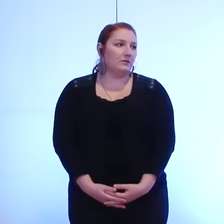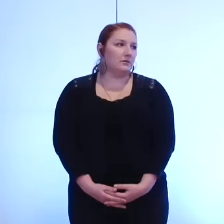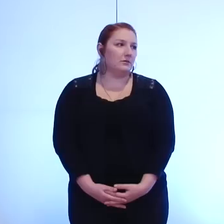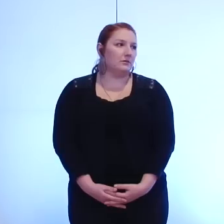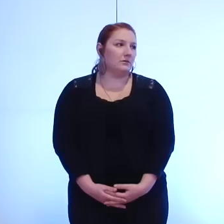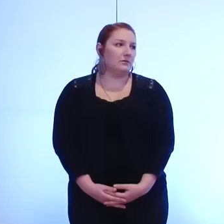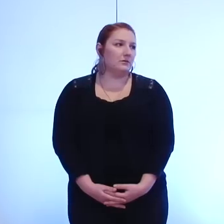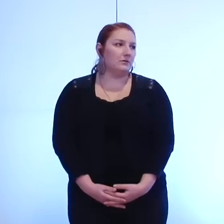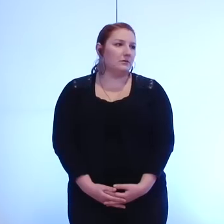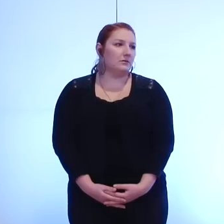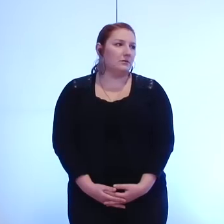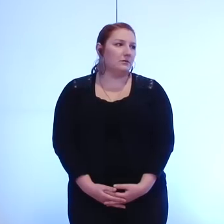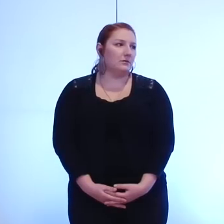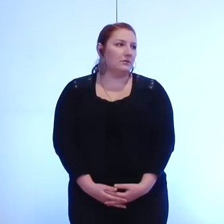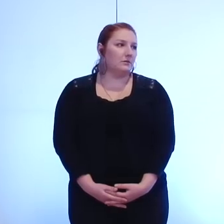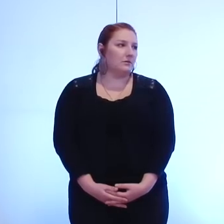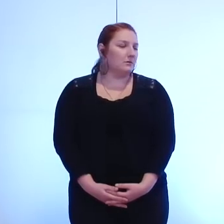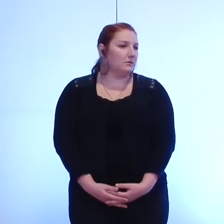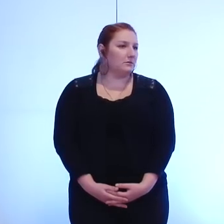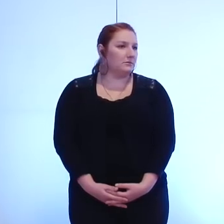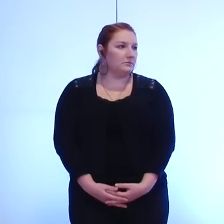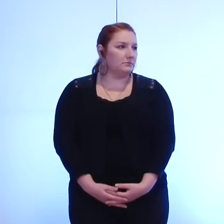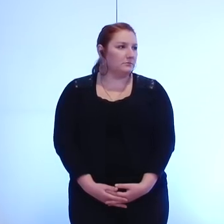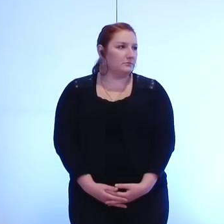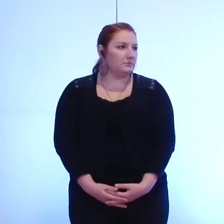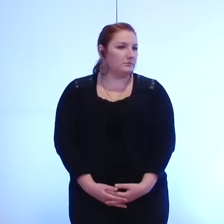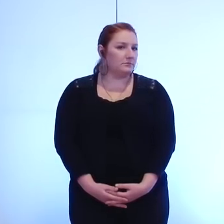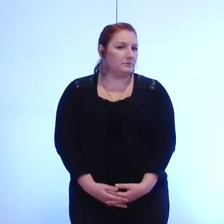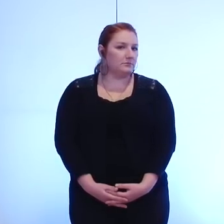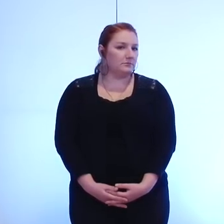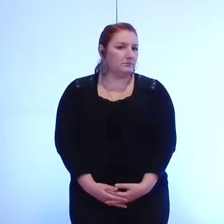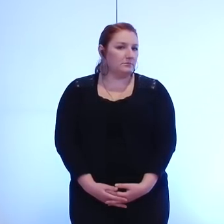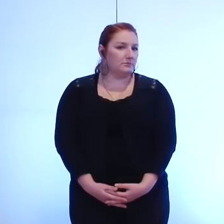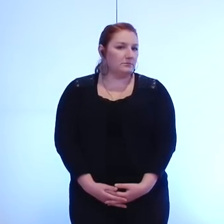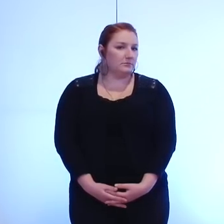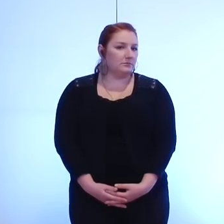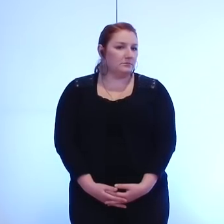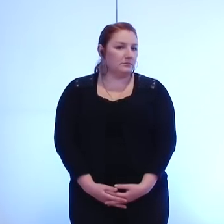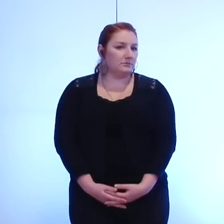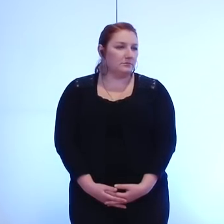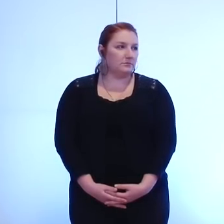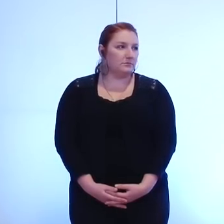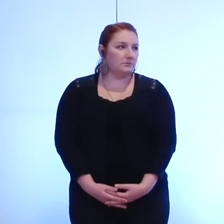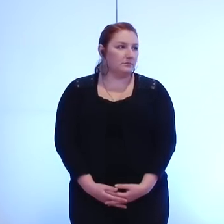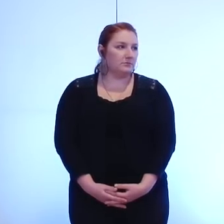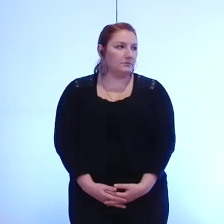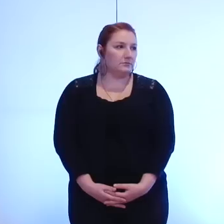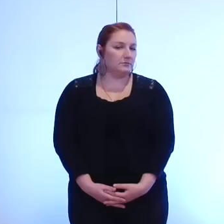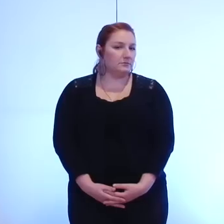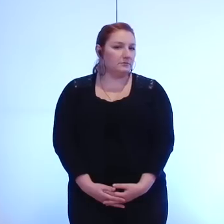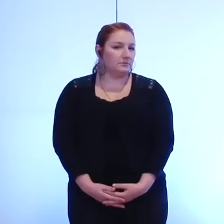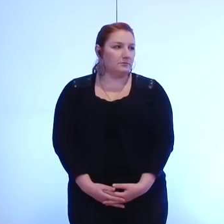Donne-Pouvoir, à qui ? Non,'est pas, monsieur Philippi,